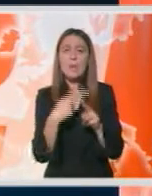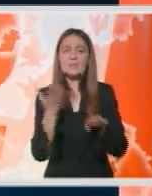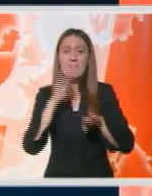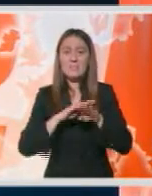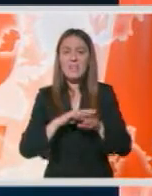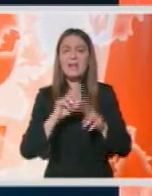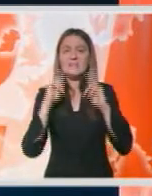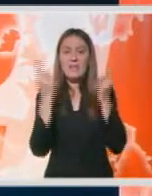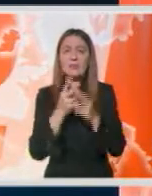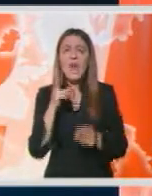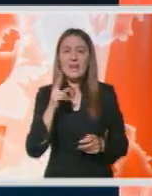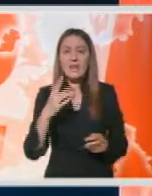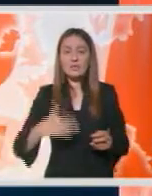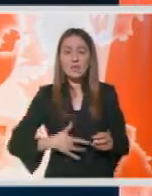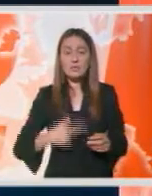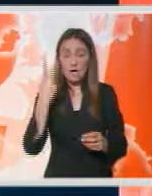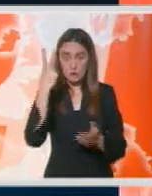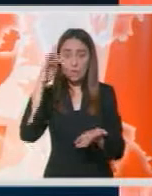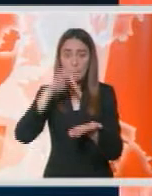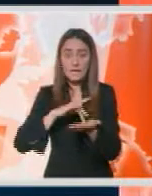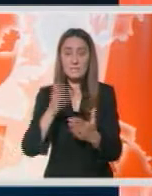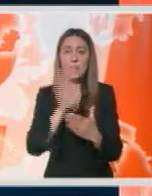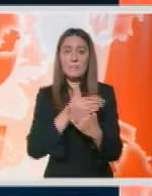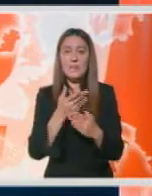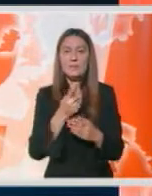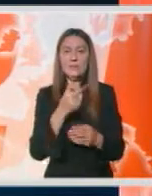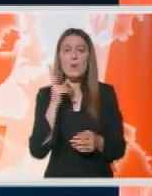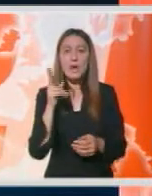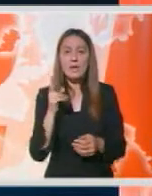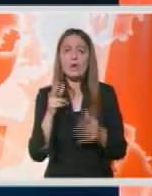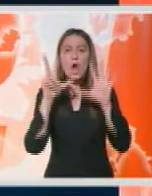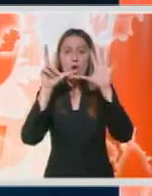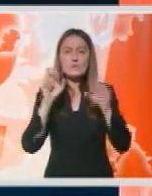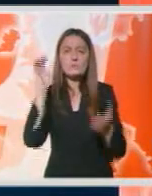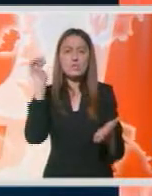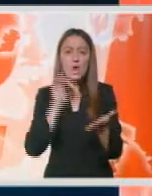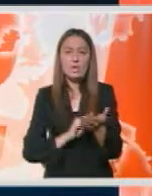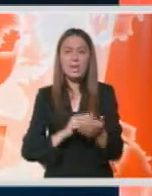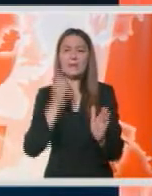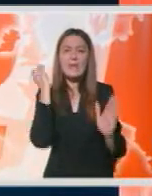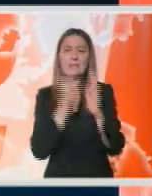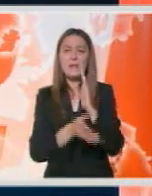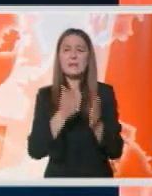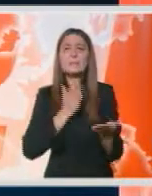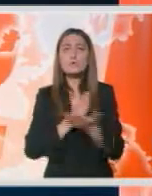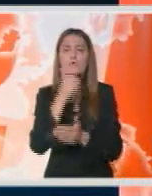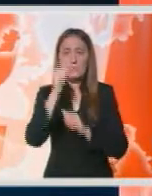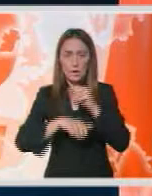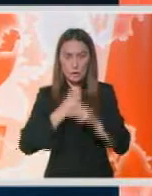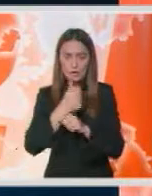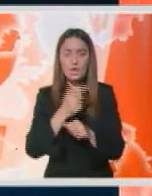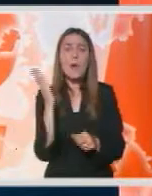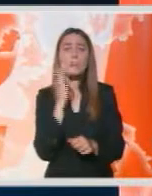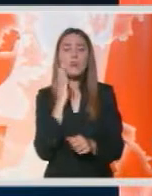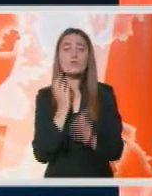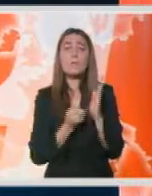svetu, rak želuca, nalazi se na drugom mestu među kancerima sa 800.000 smrtnih slučajeva godišnje. U